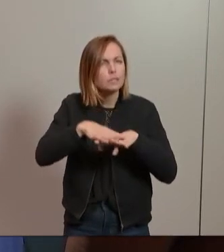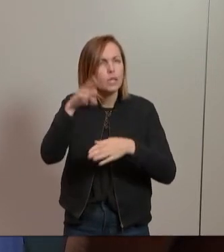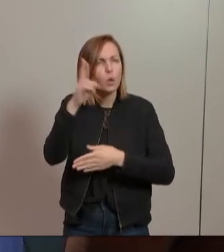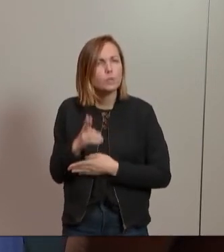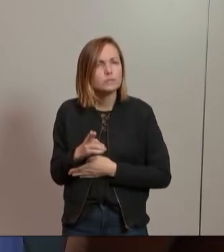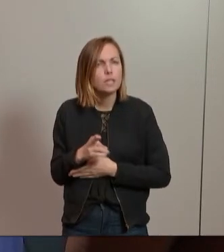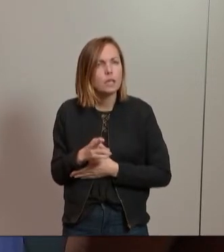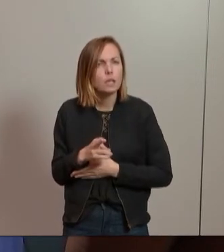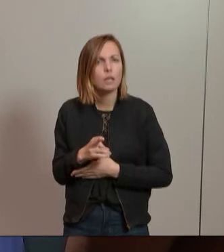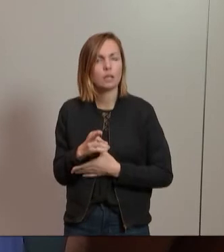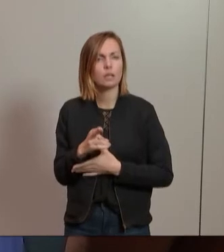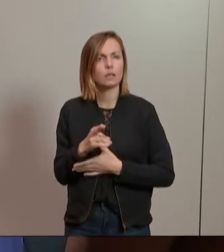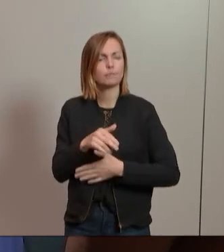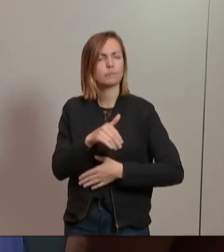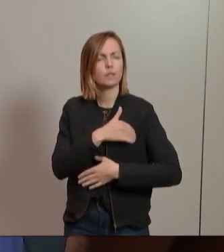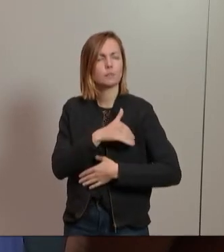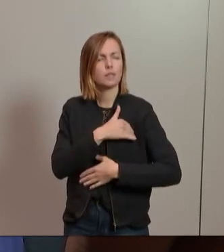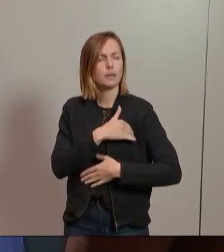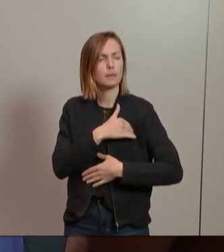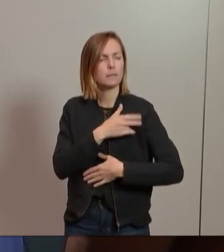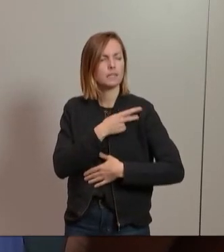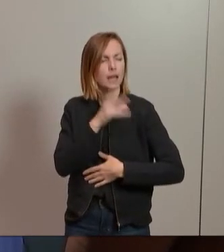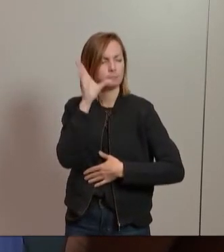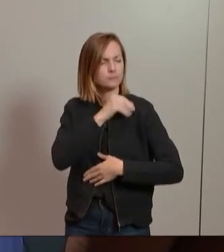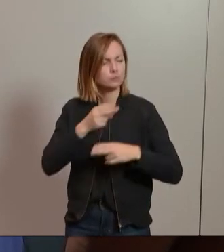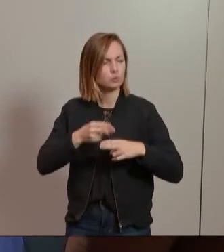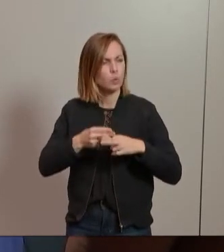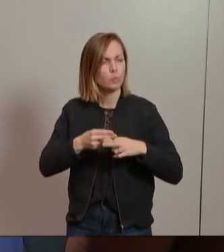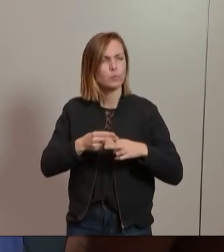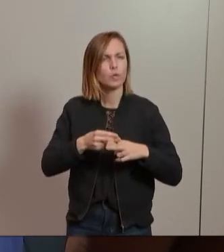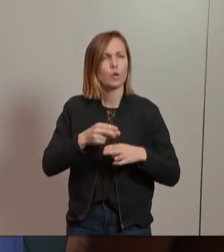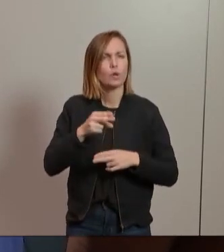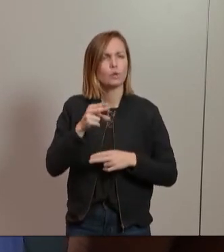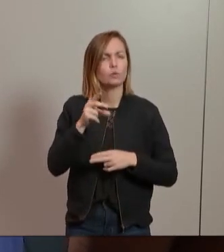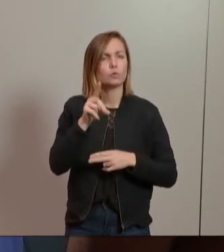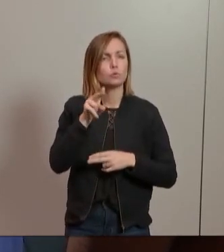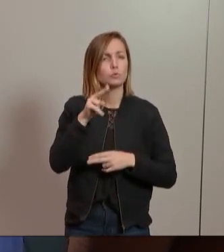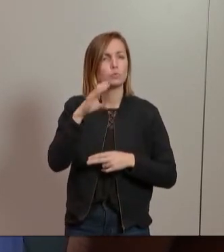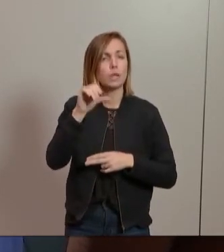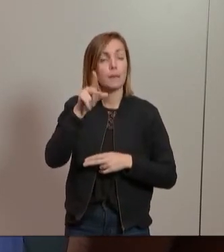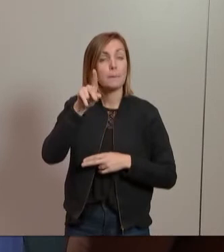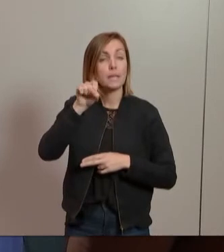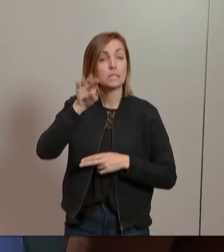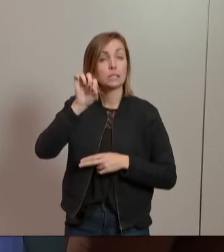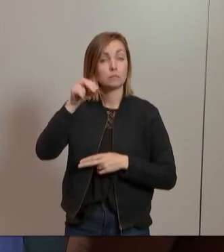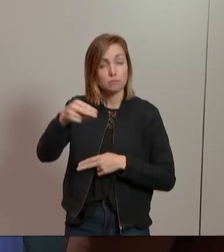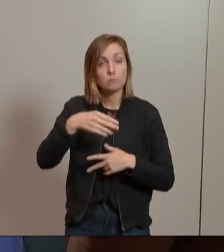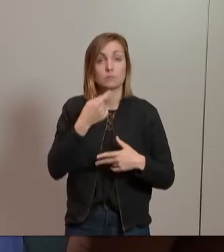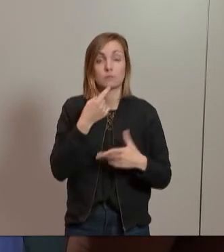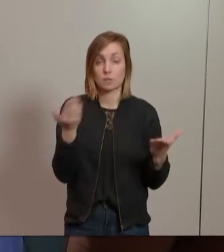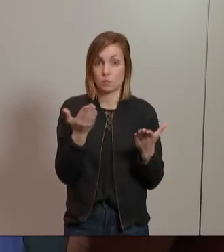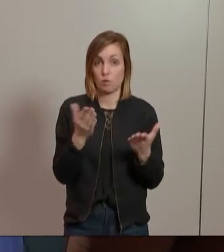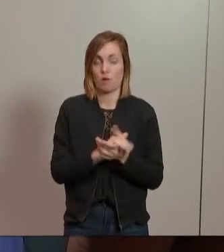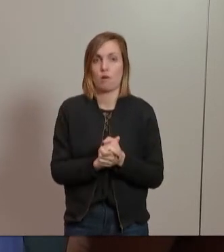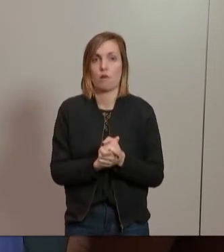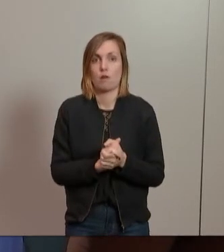cabinet médical, le nom m'échappe, mais du Cabestan. Voilà. Alors, qu'est-ce que ça veut dire ? Ça veut dire qu'on